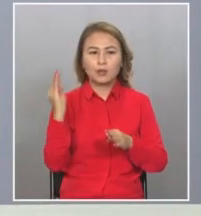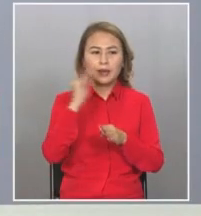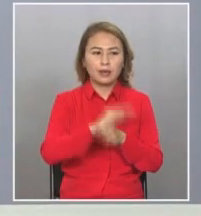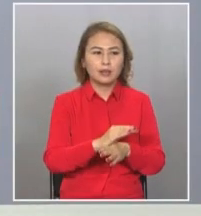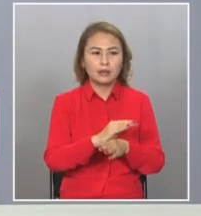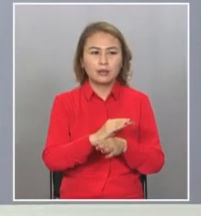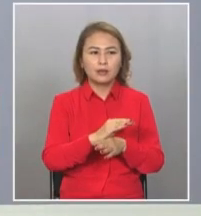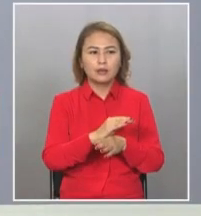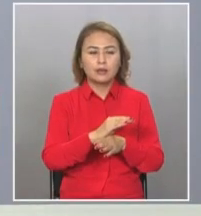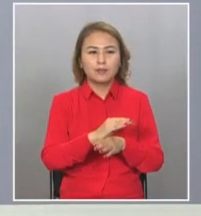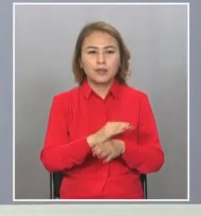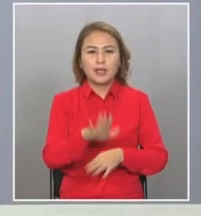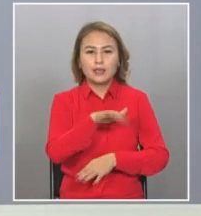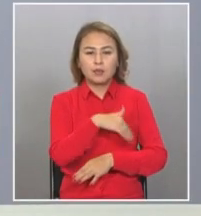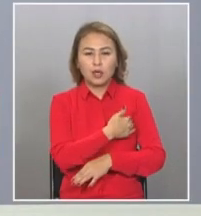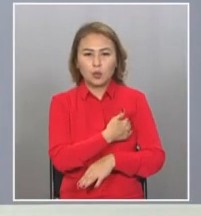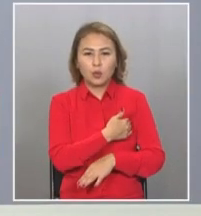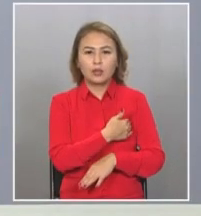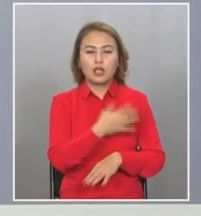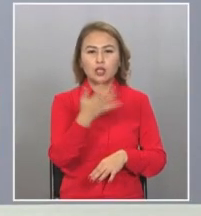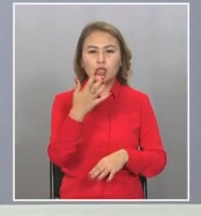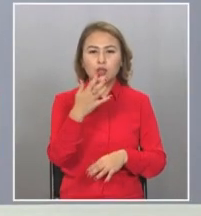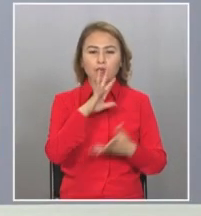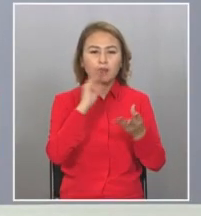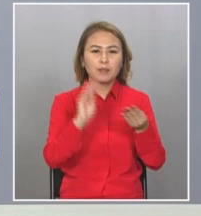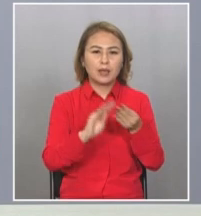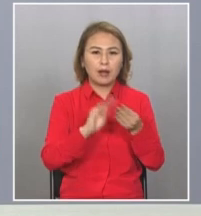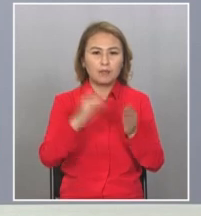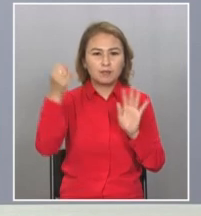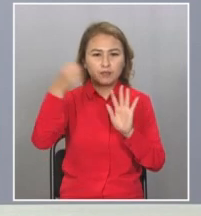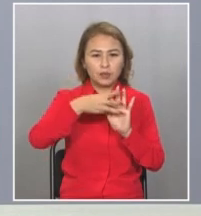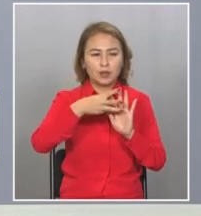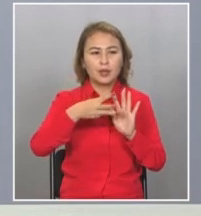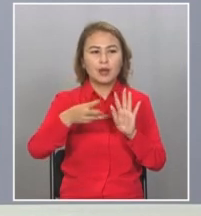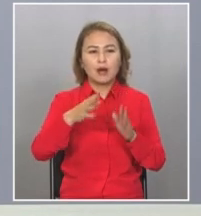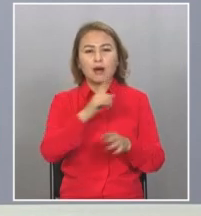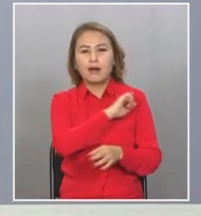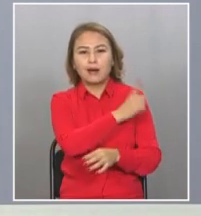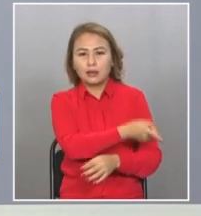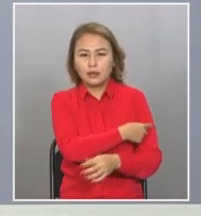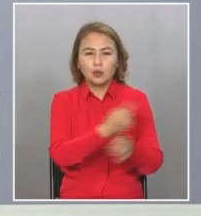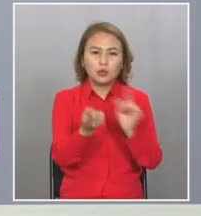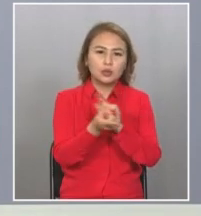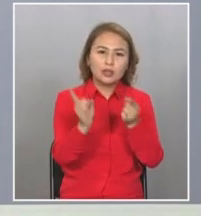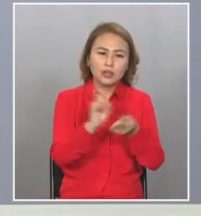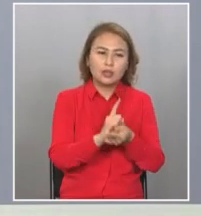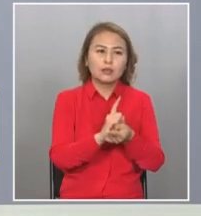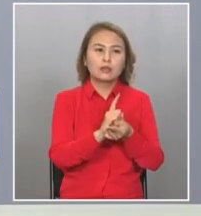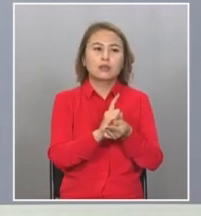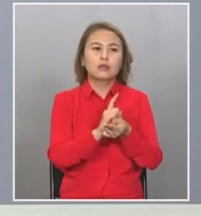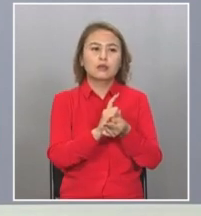қатар температурада жыл бойы бір қалыпты болып келеді. Қатты өзгеріс